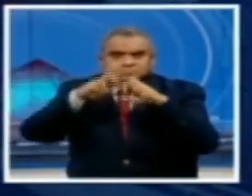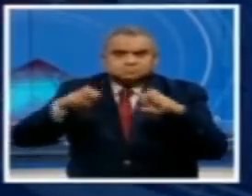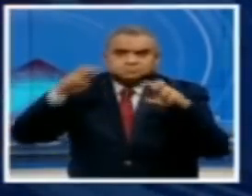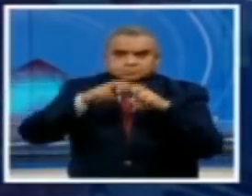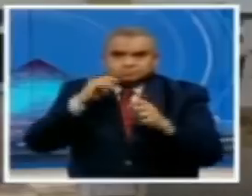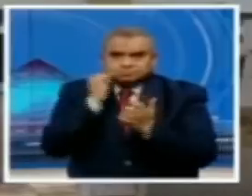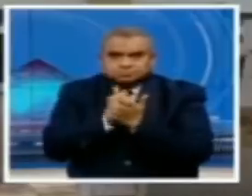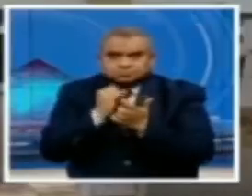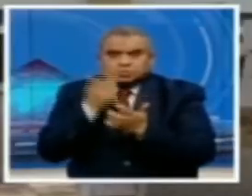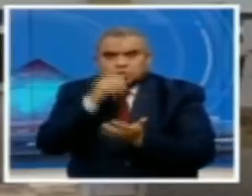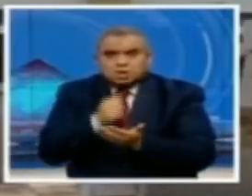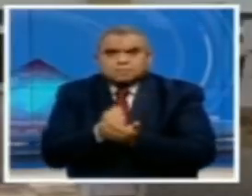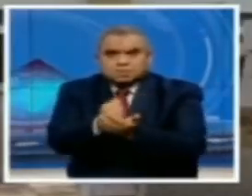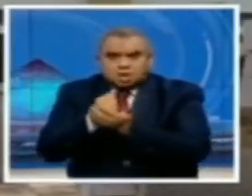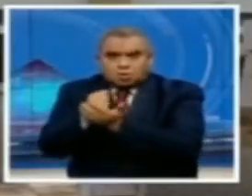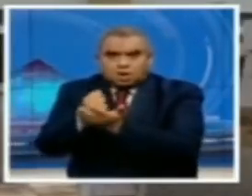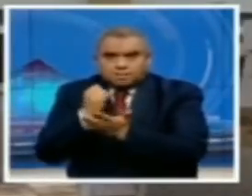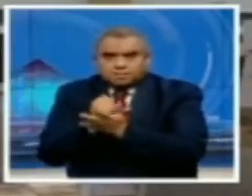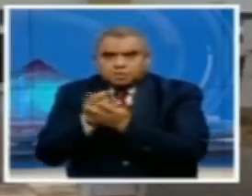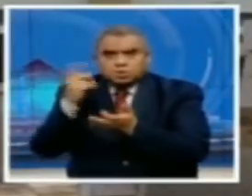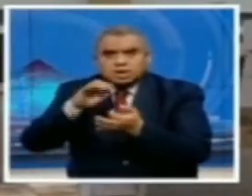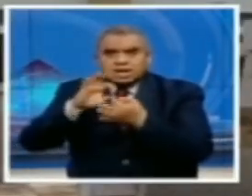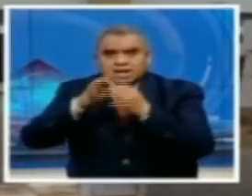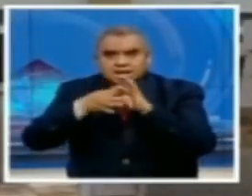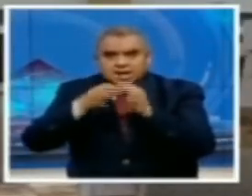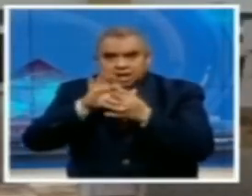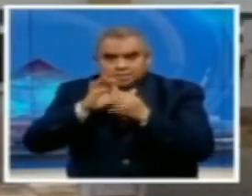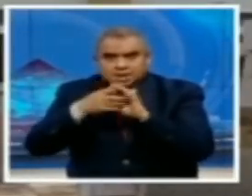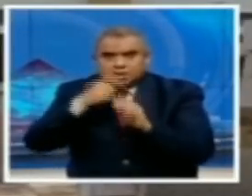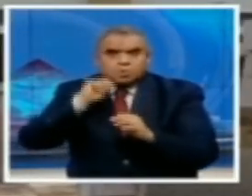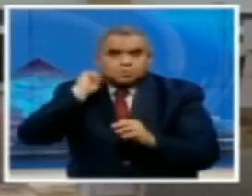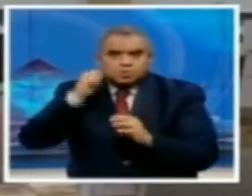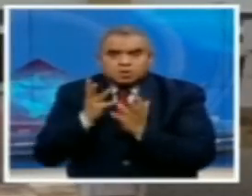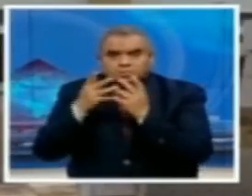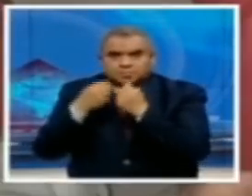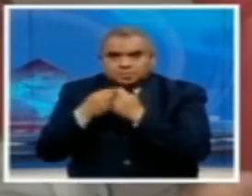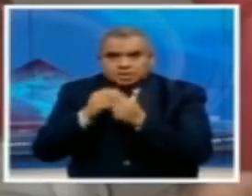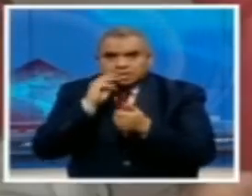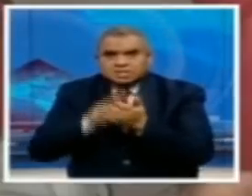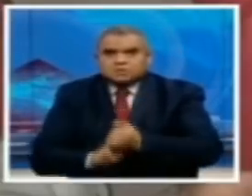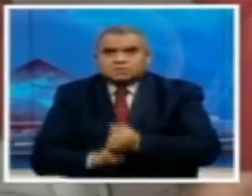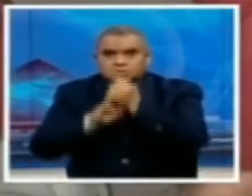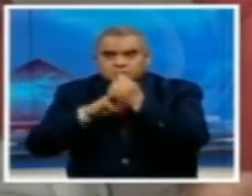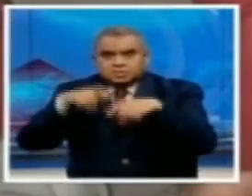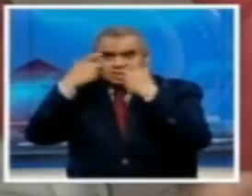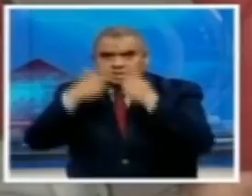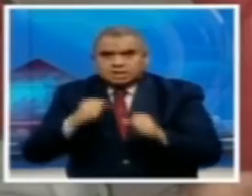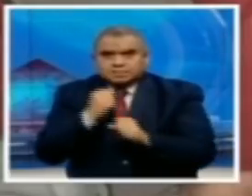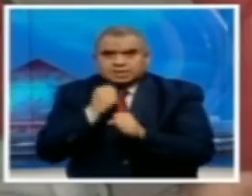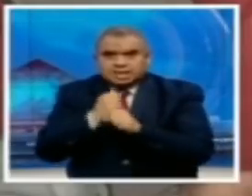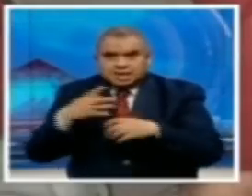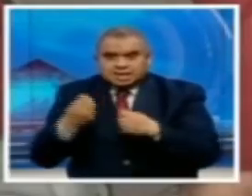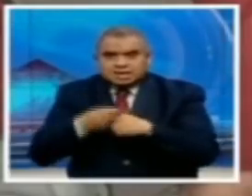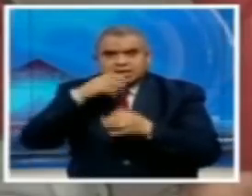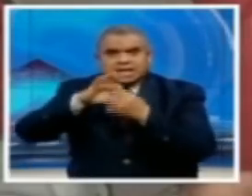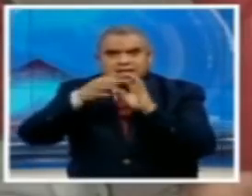الميداني والمتطوعين إلى جانب الجمعيات القاعدية بالمحافظات وبالتنسيق مع التحالف الوطني للعمل